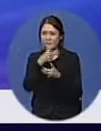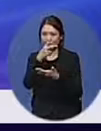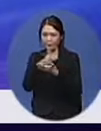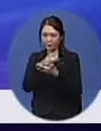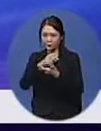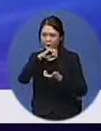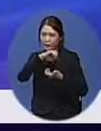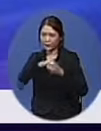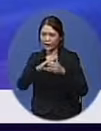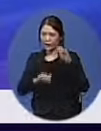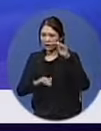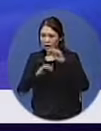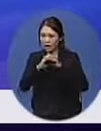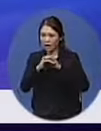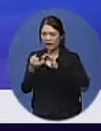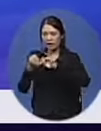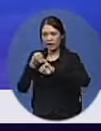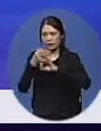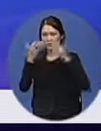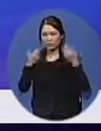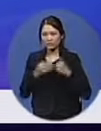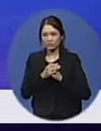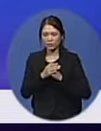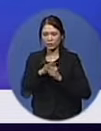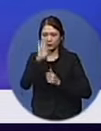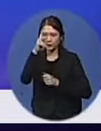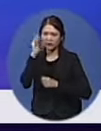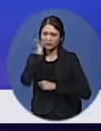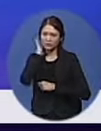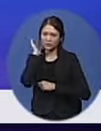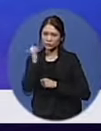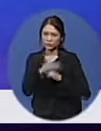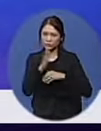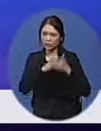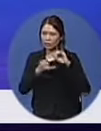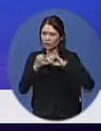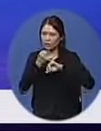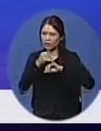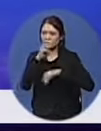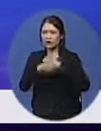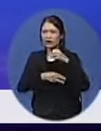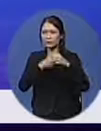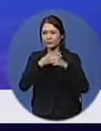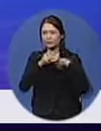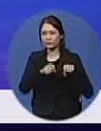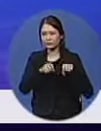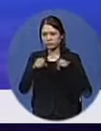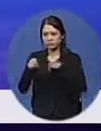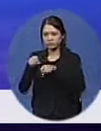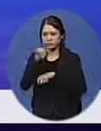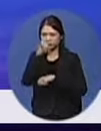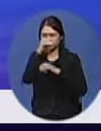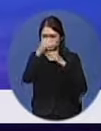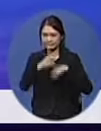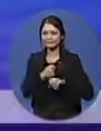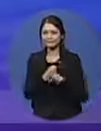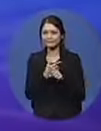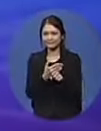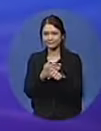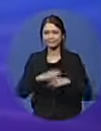정원을 확보하겠다던 박근혜 대통령의 공약이 3년째 지지부진하고 있는 겁니다. 이솔립